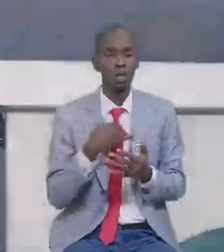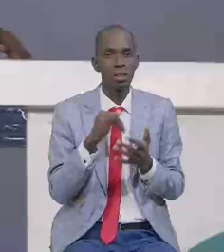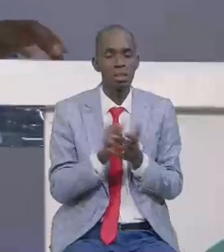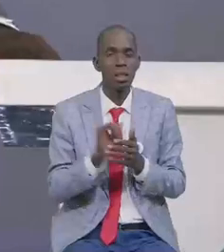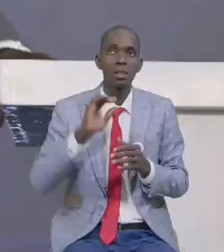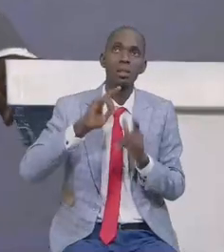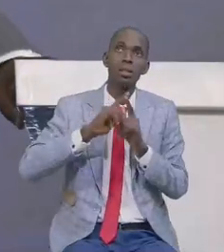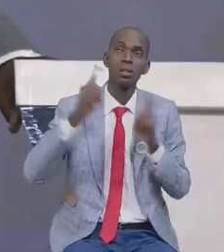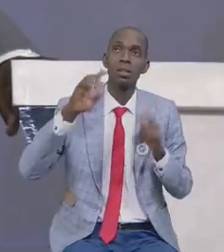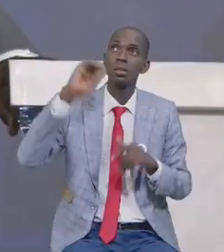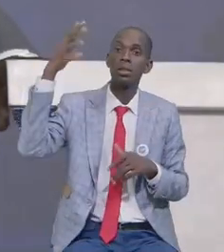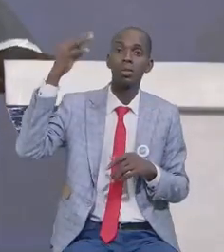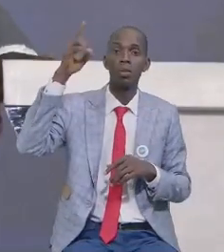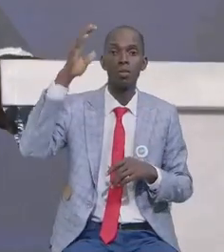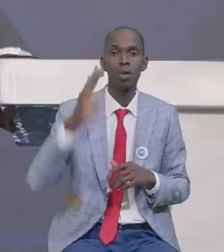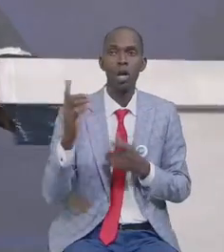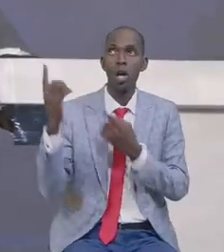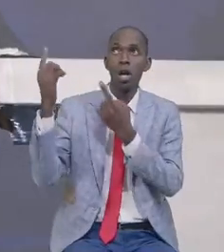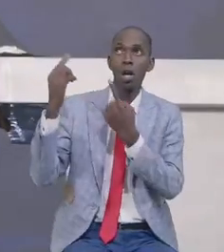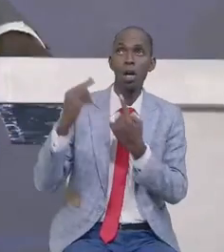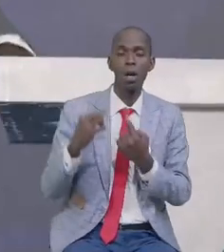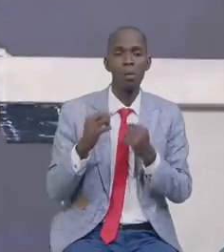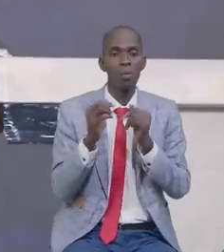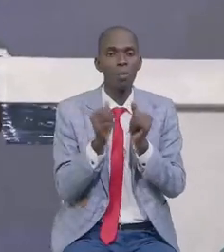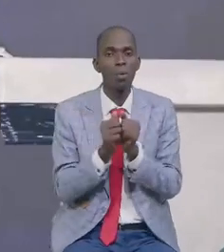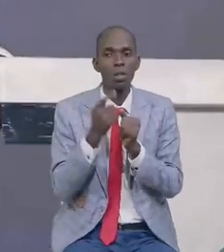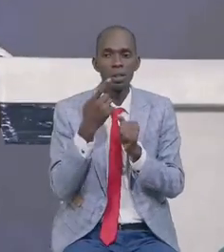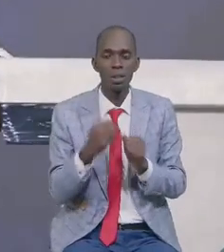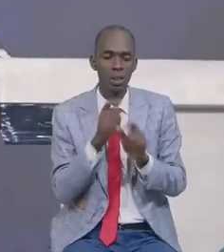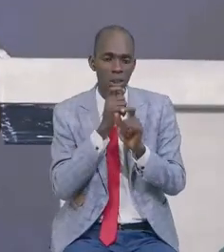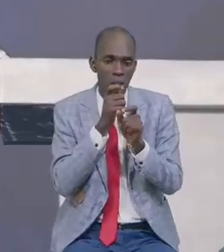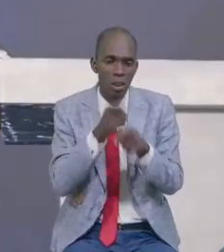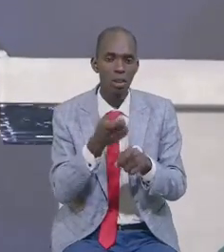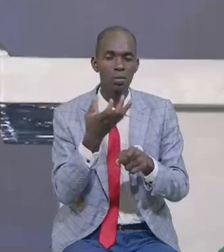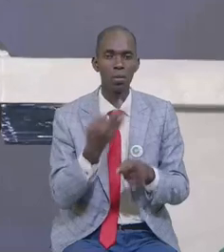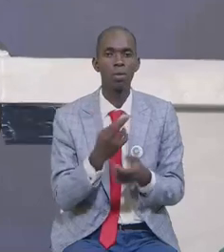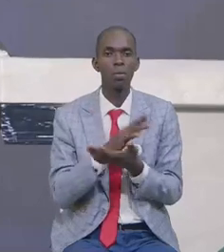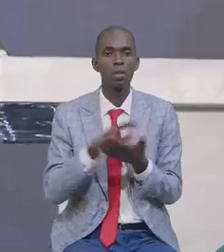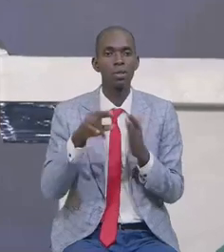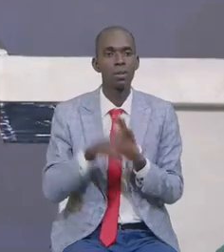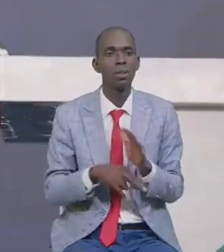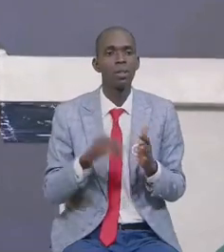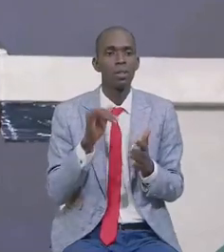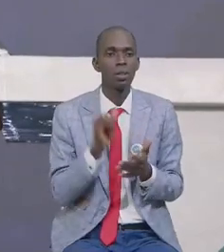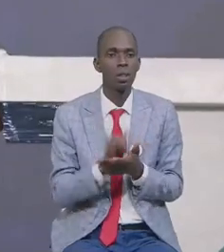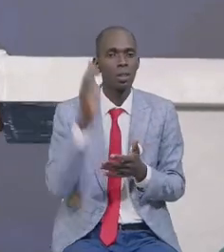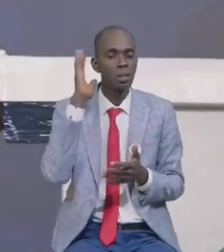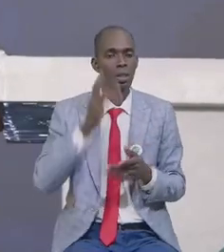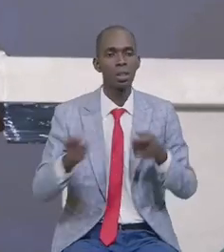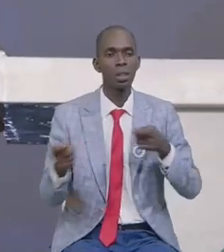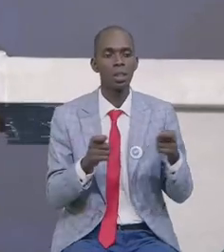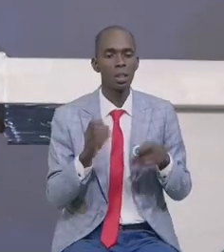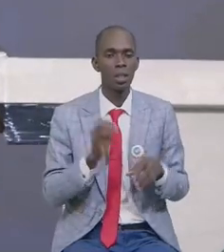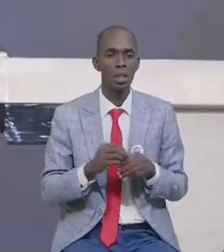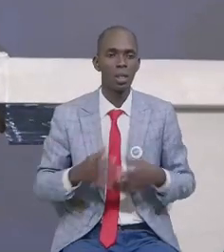Dieu vient avec le don de justice. Régneront-ils dans la vie